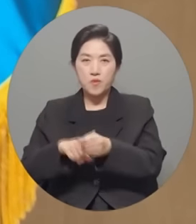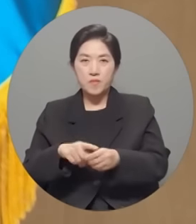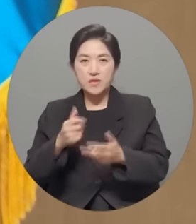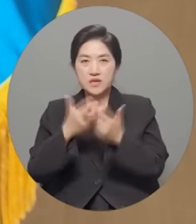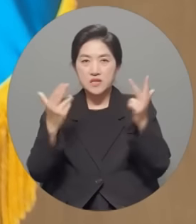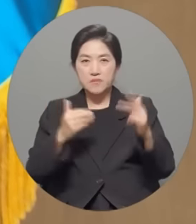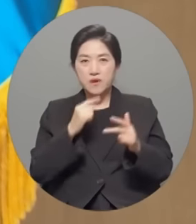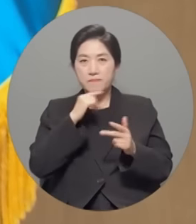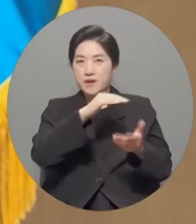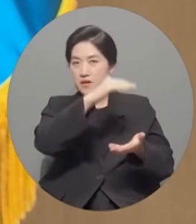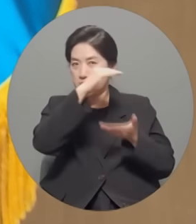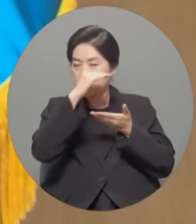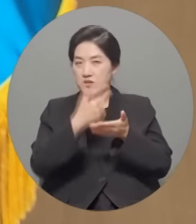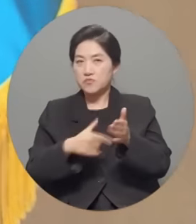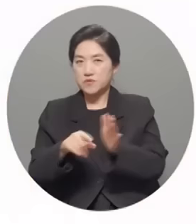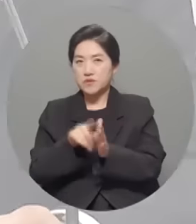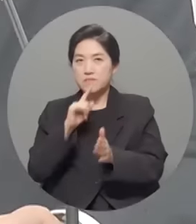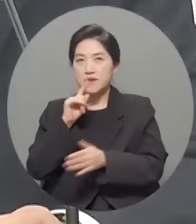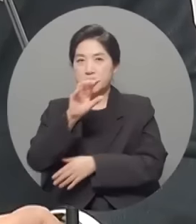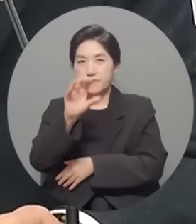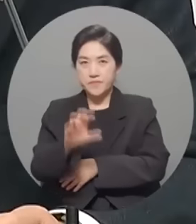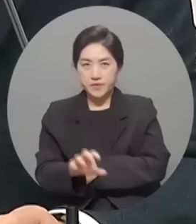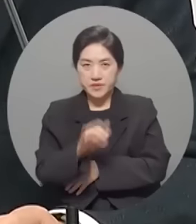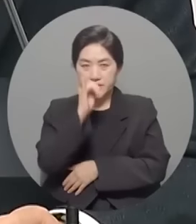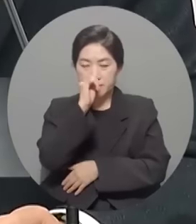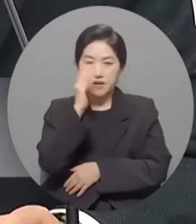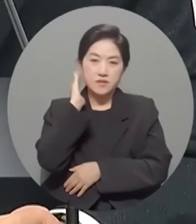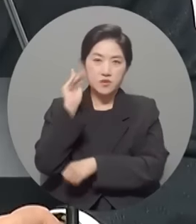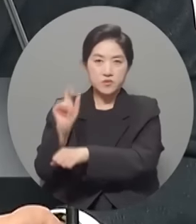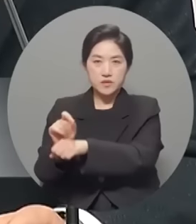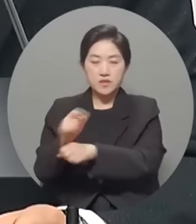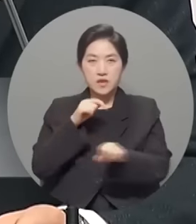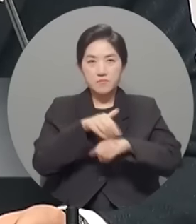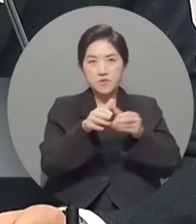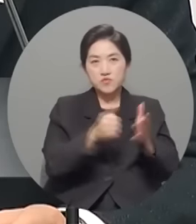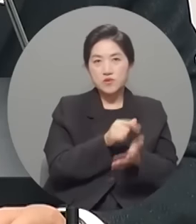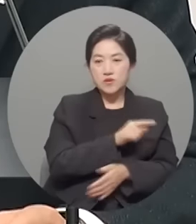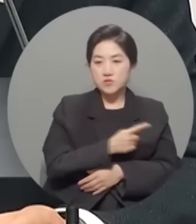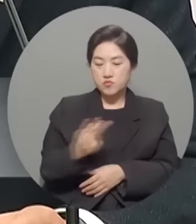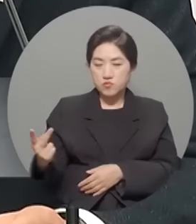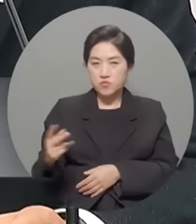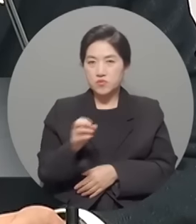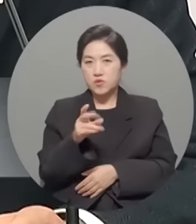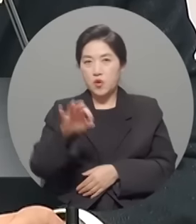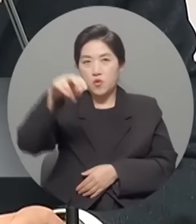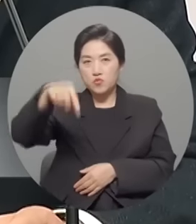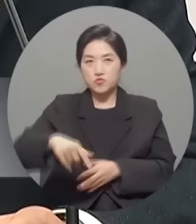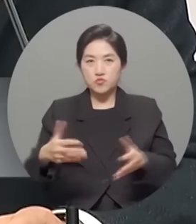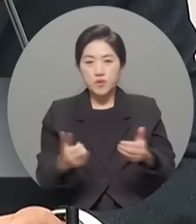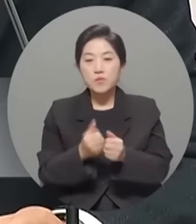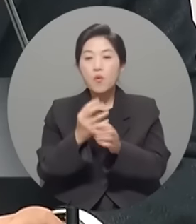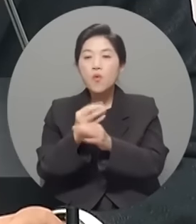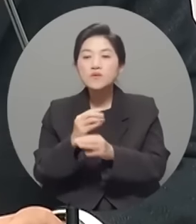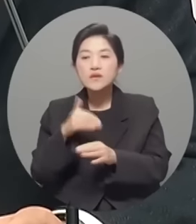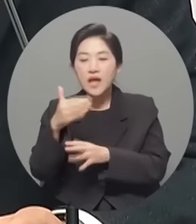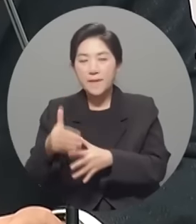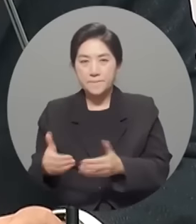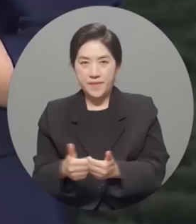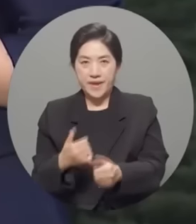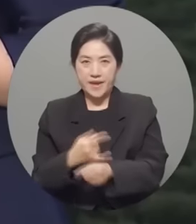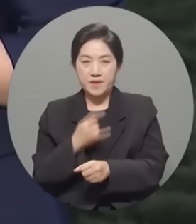듣기 위해서라는 말도 반복했습니다. 대통령실과 민주당 양측은 영수회담 일정은 추후 다시 논의한다고